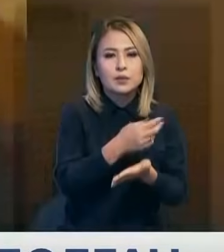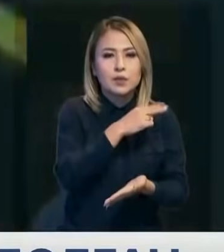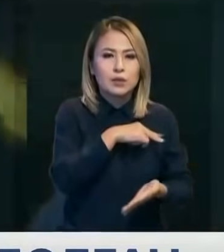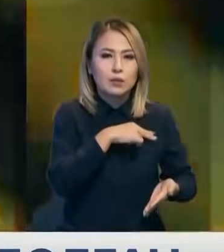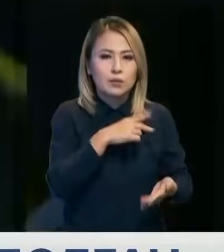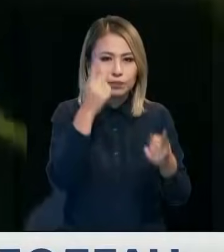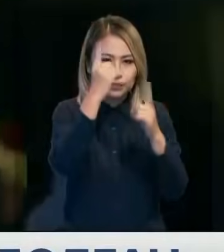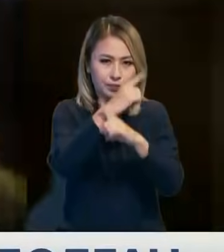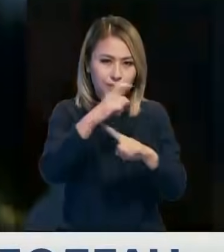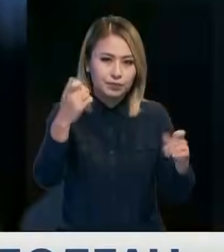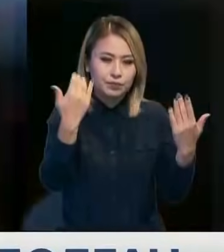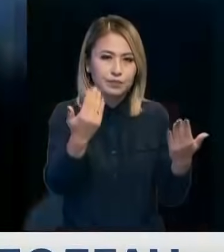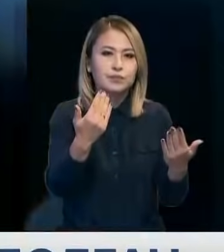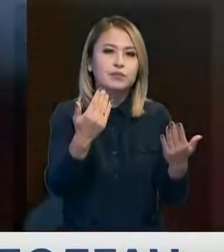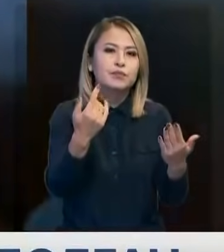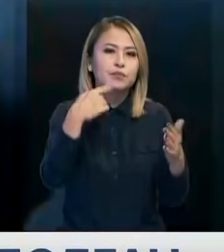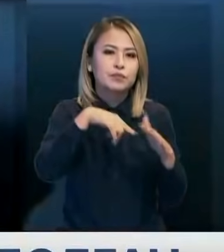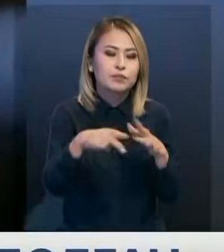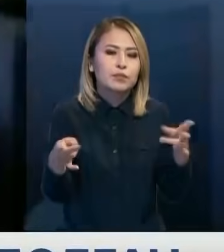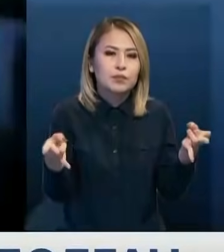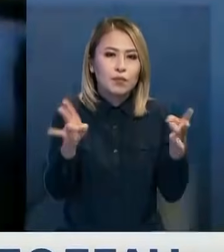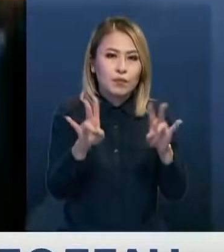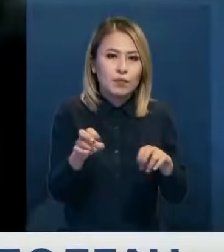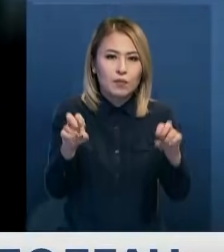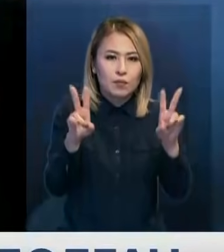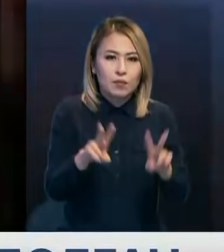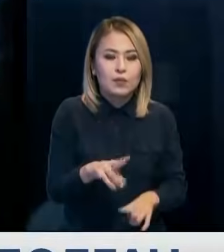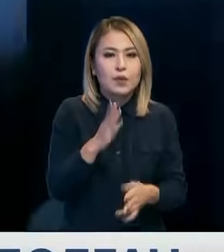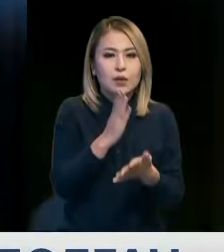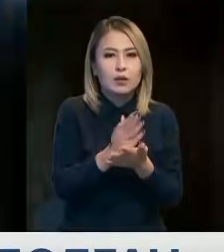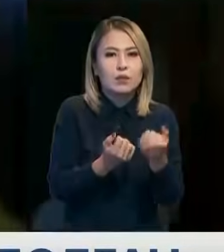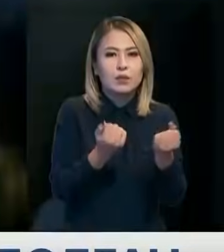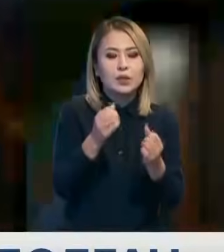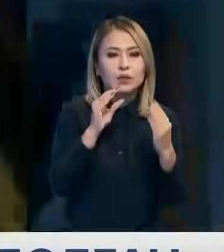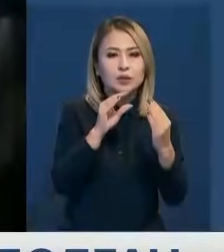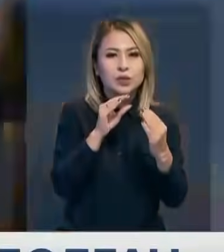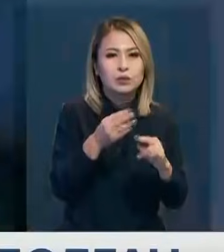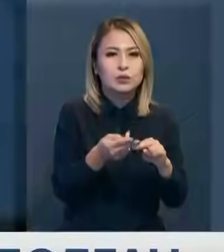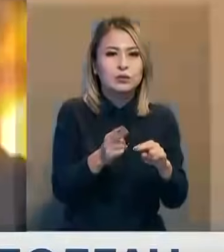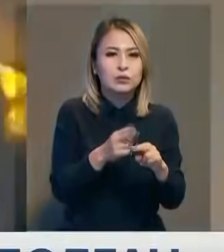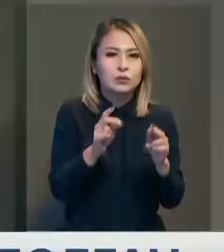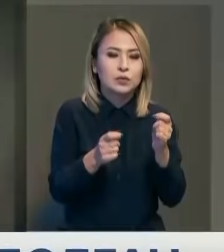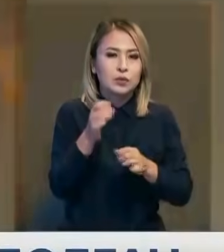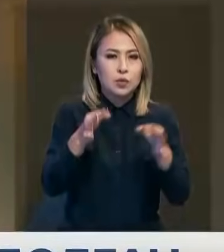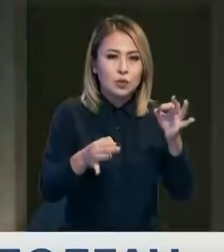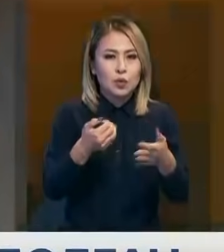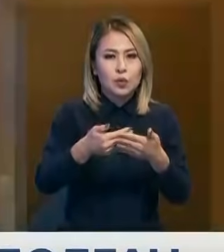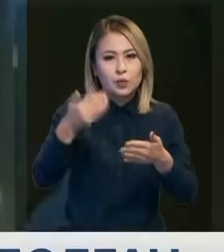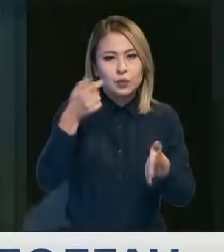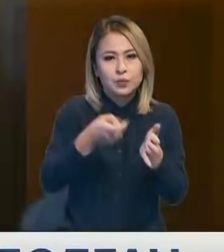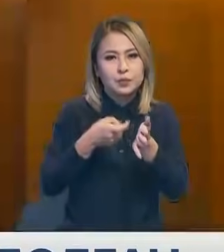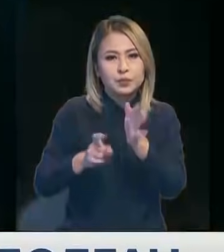баспасөз қызметі хабарлады. Ұшақ қанатының астында қалған әуежайдың арнайы көлігі болып шықты. Оқиғаға байланысты сотқа дейінгі тергеу